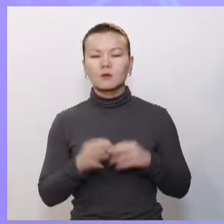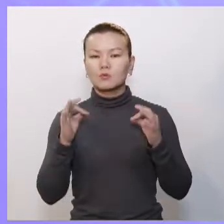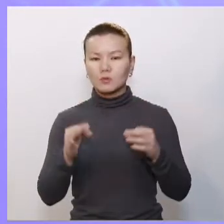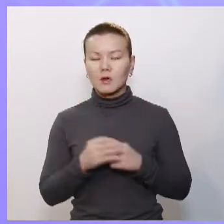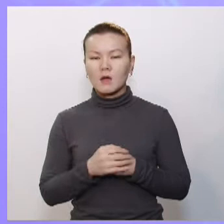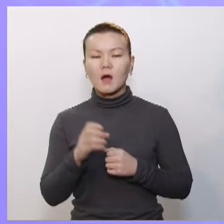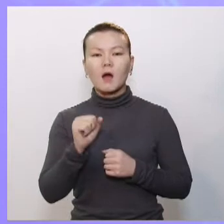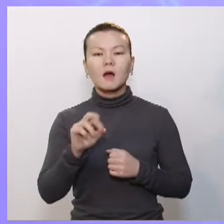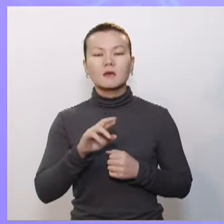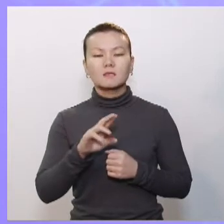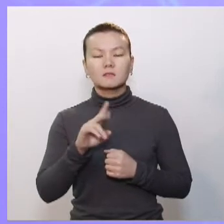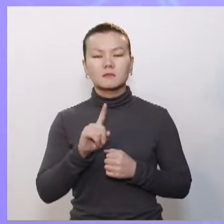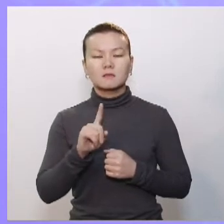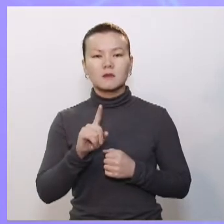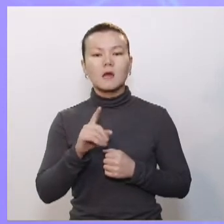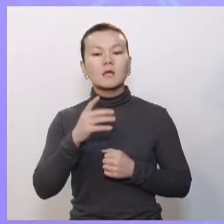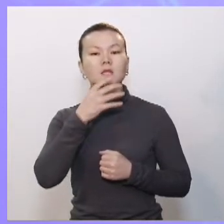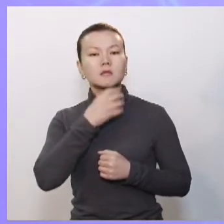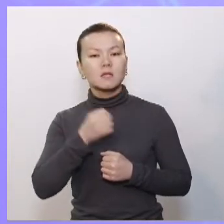Туура, аяз.